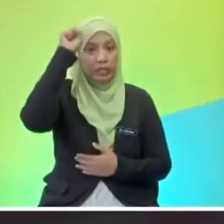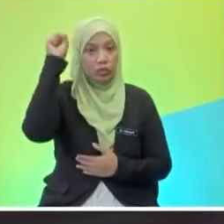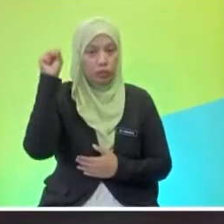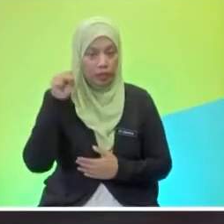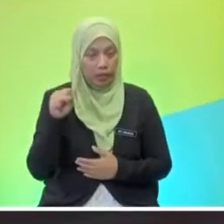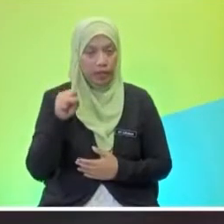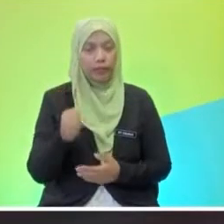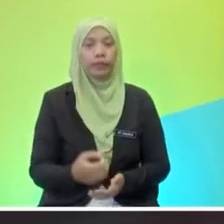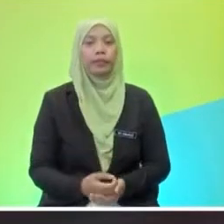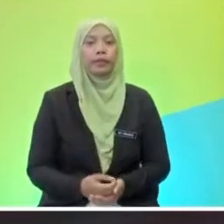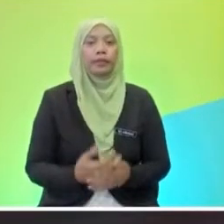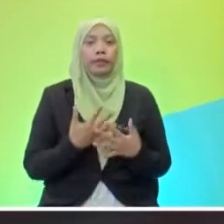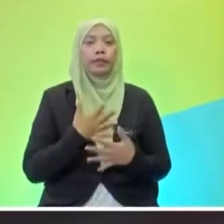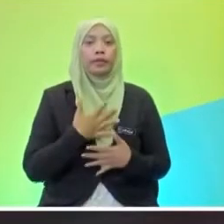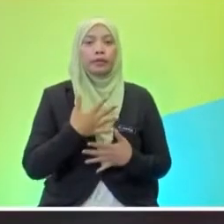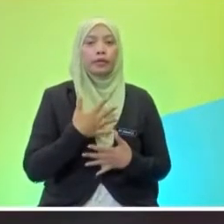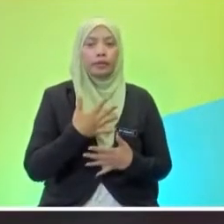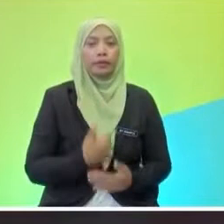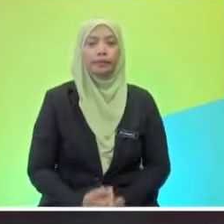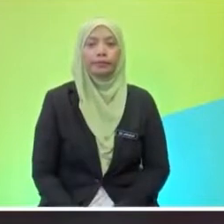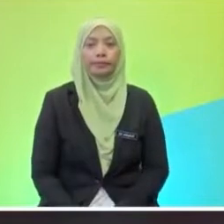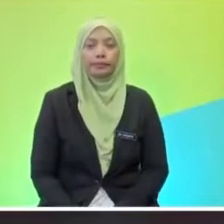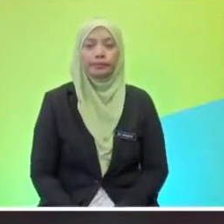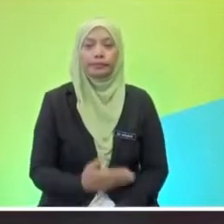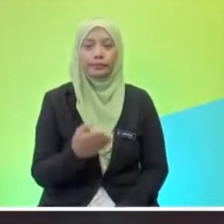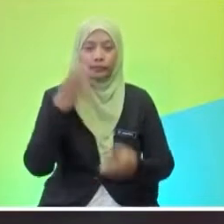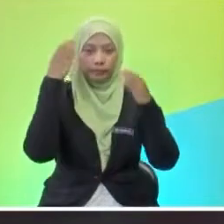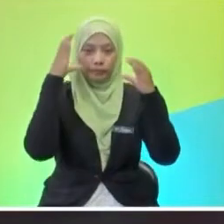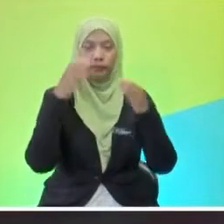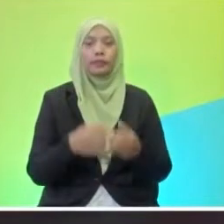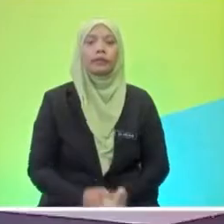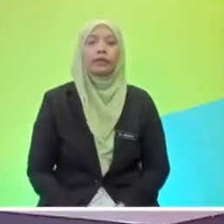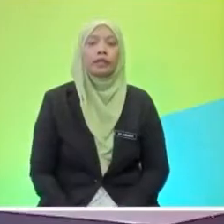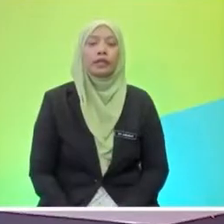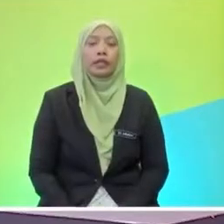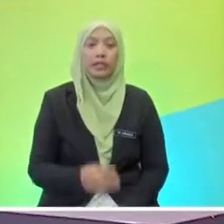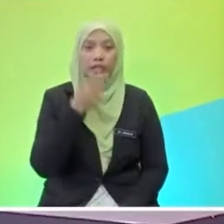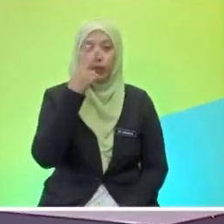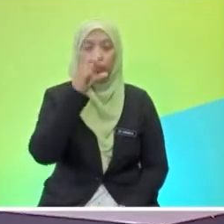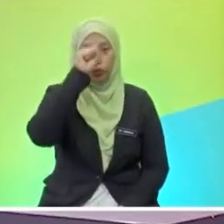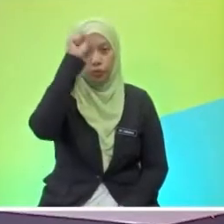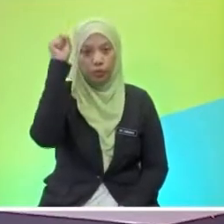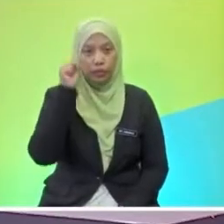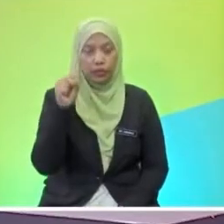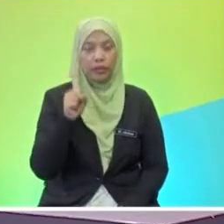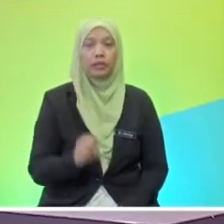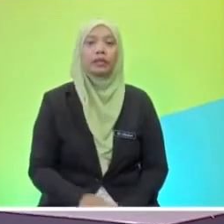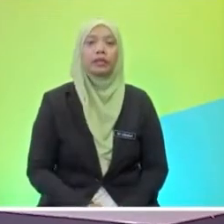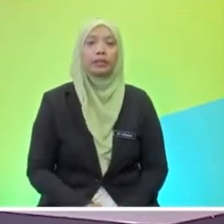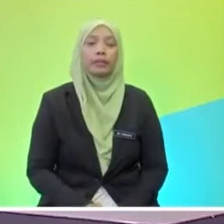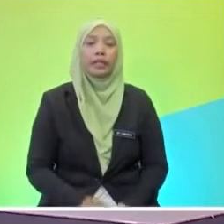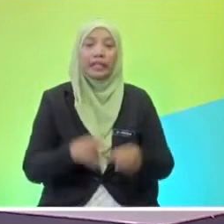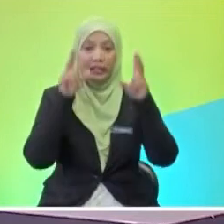ah Bede Bos saya ini oke Hari ini kita tengok soal-soalan yang berkaitan tajuk yang kita